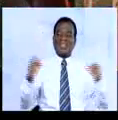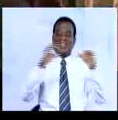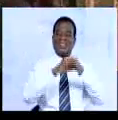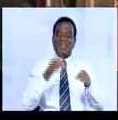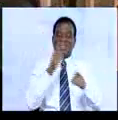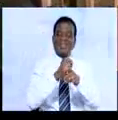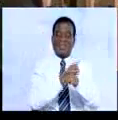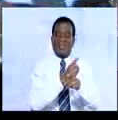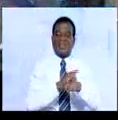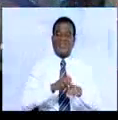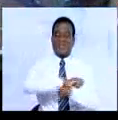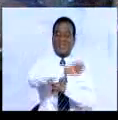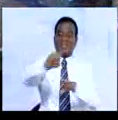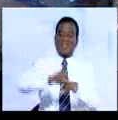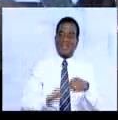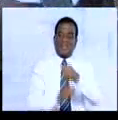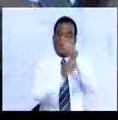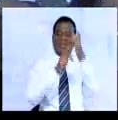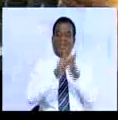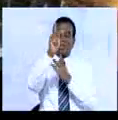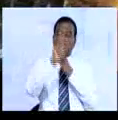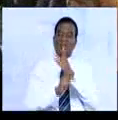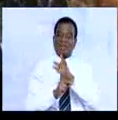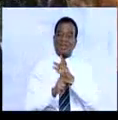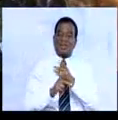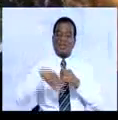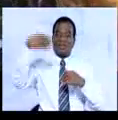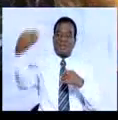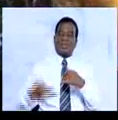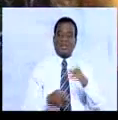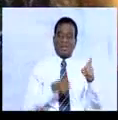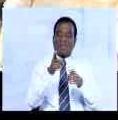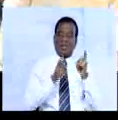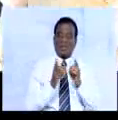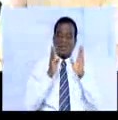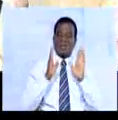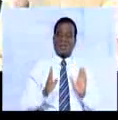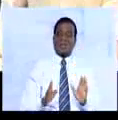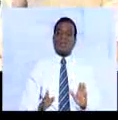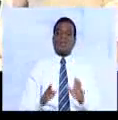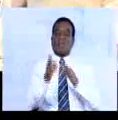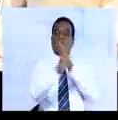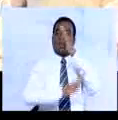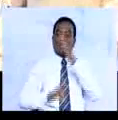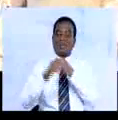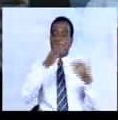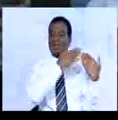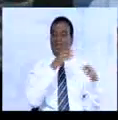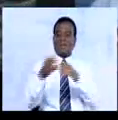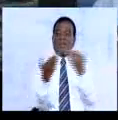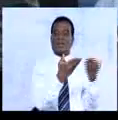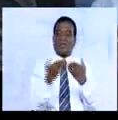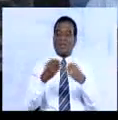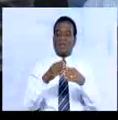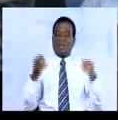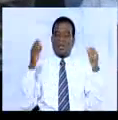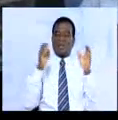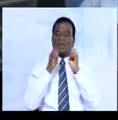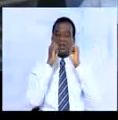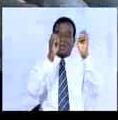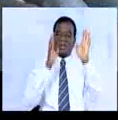au développement s'engagent à soutenir ce projet. Ils invitent les directeurs régionaux et départementaux, les chefs de service et chefs